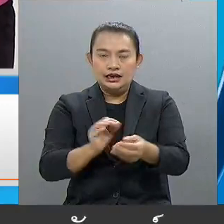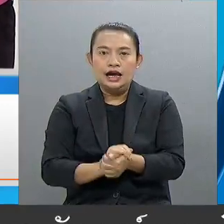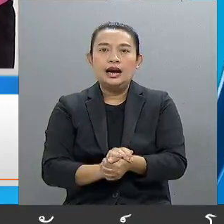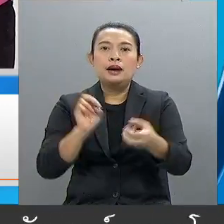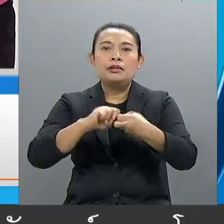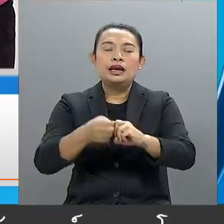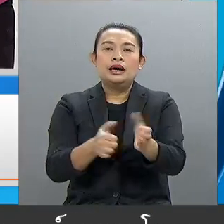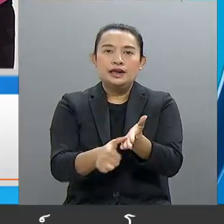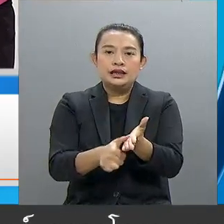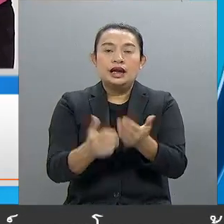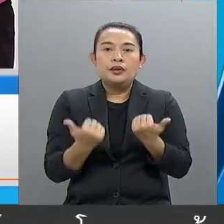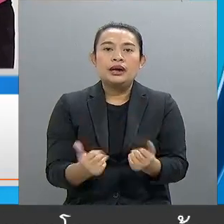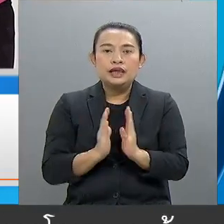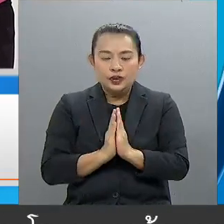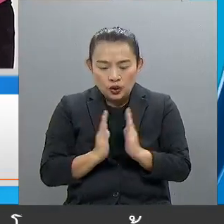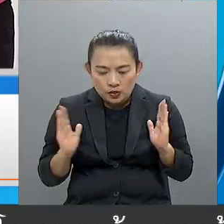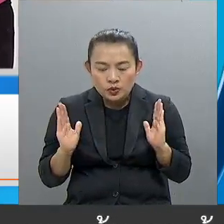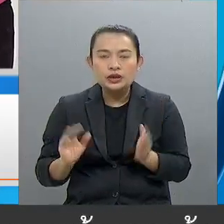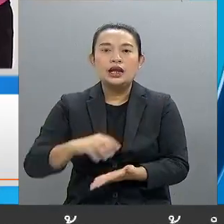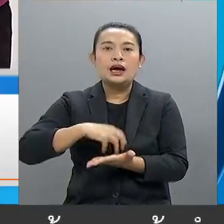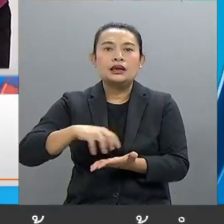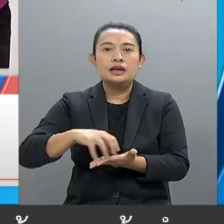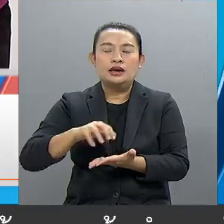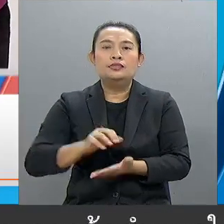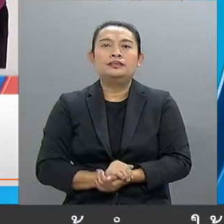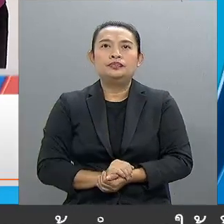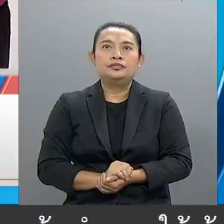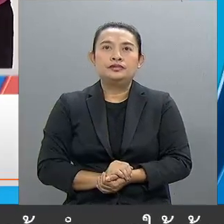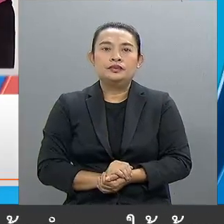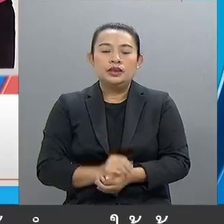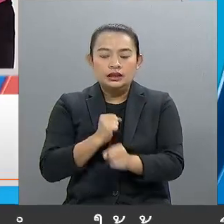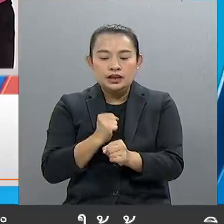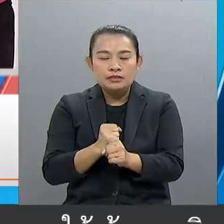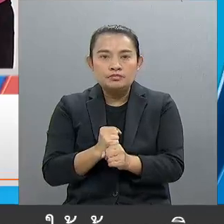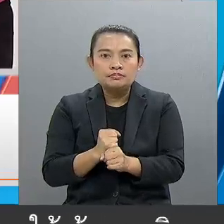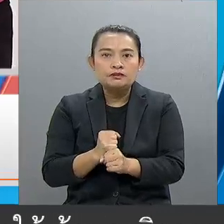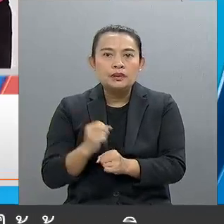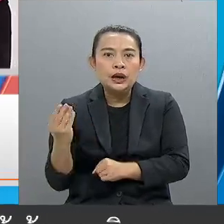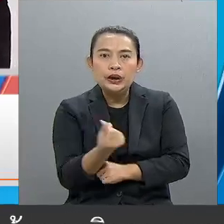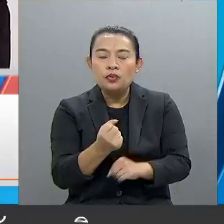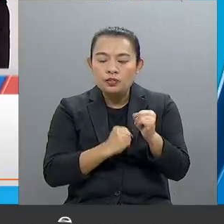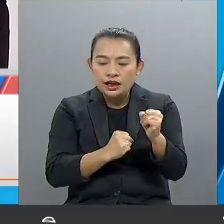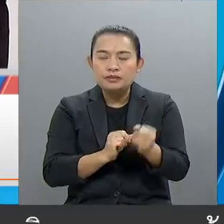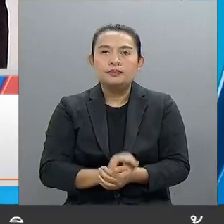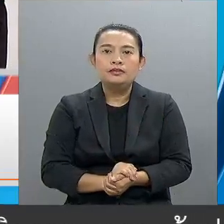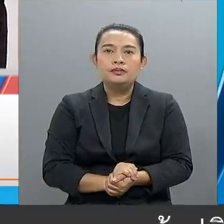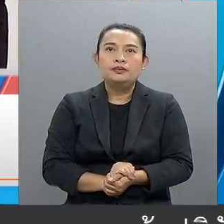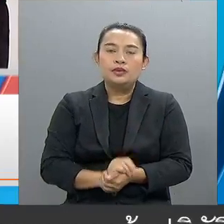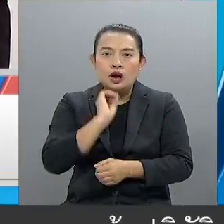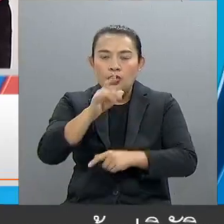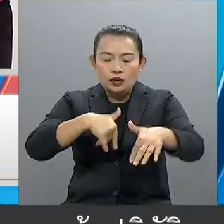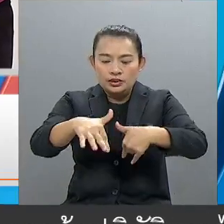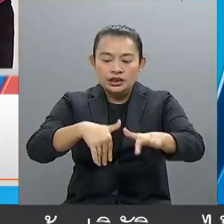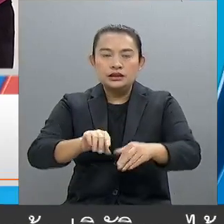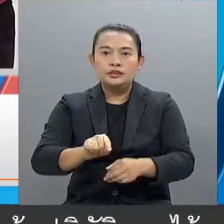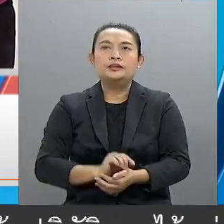ในข้อมูลมากเลยนะคะขอบพระคุณค่ะ ดำเนินการให้เร็วที่สุดครับผมครับฝากเรียนพี่น้องประชาชนด้วยครับ ได้ค่ะ นั่นท่